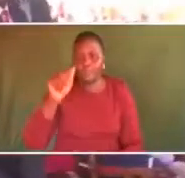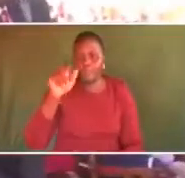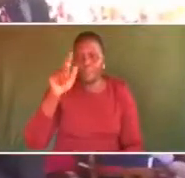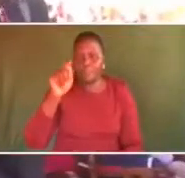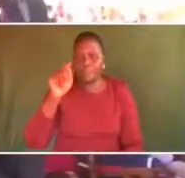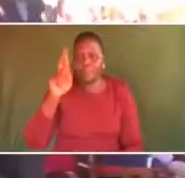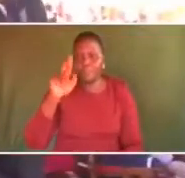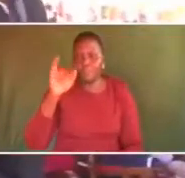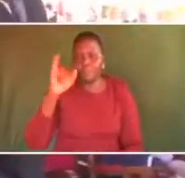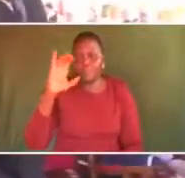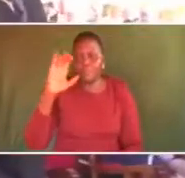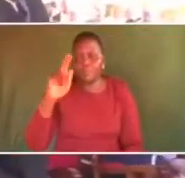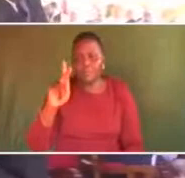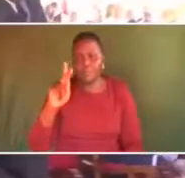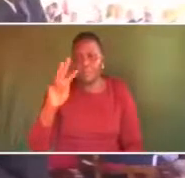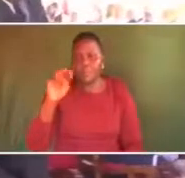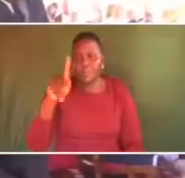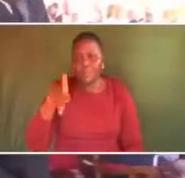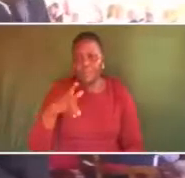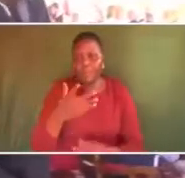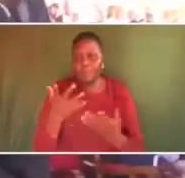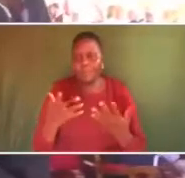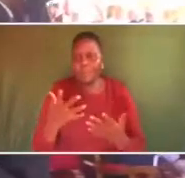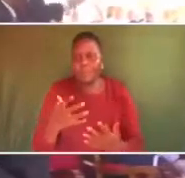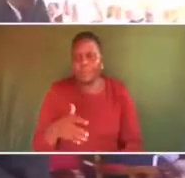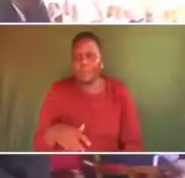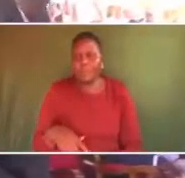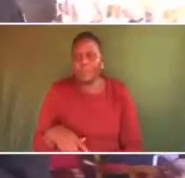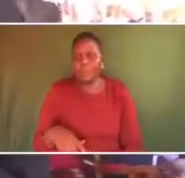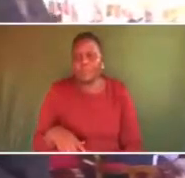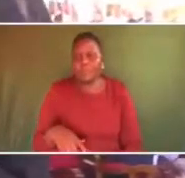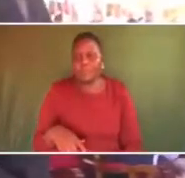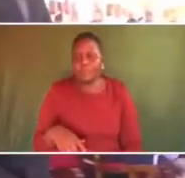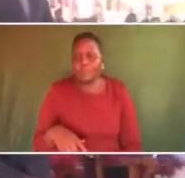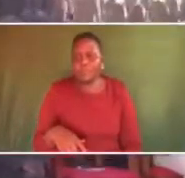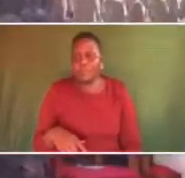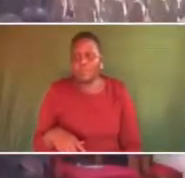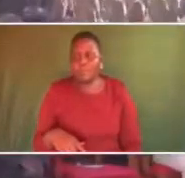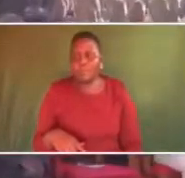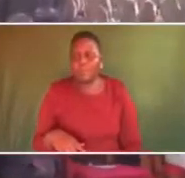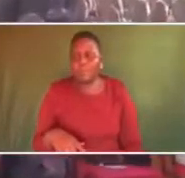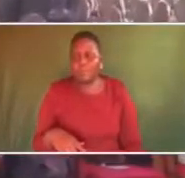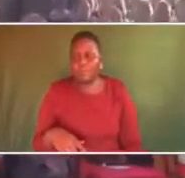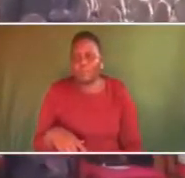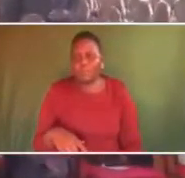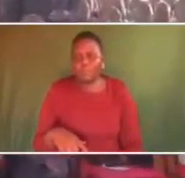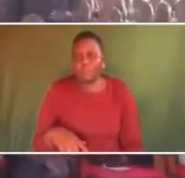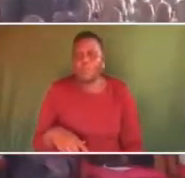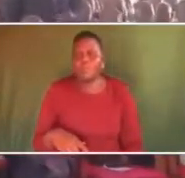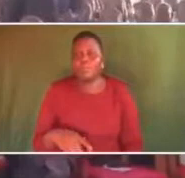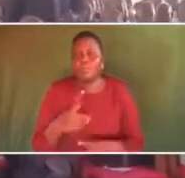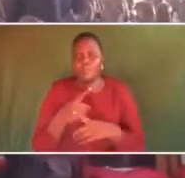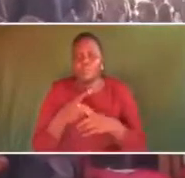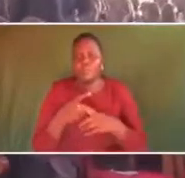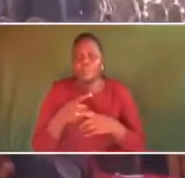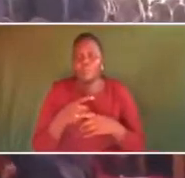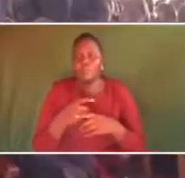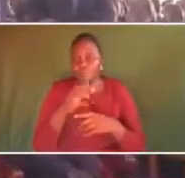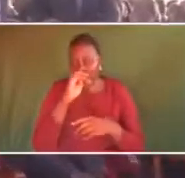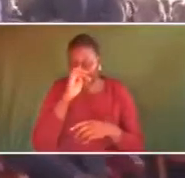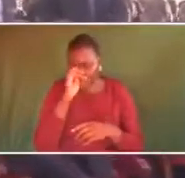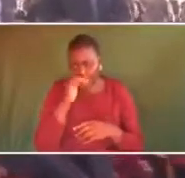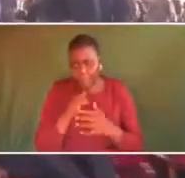Mangombe, mbunge wa Chukaiga Mangombe kule Taraka Nithi County, keti chini. Mpuri Aburi kutoka kule Meru,